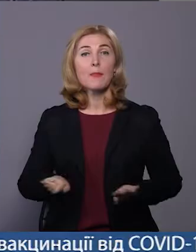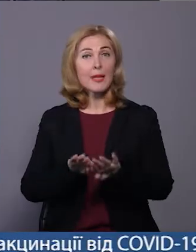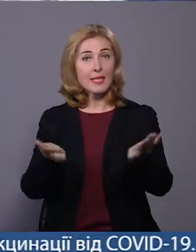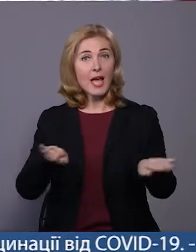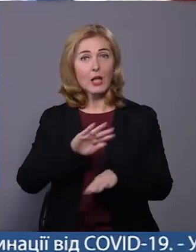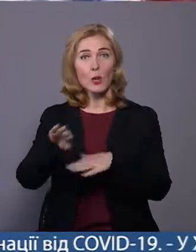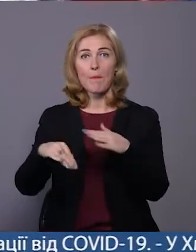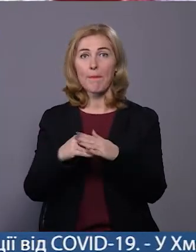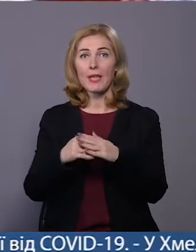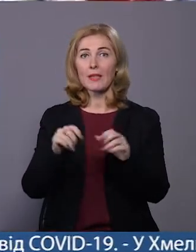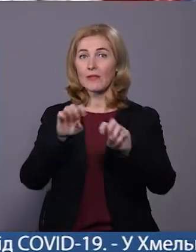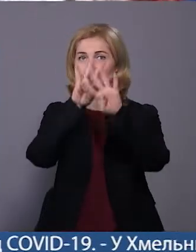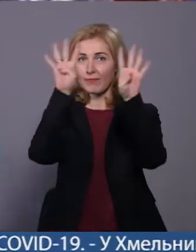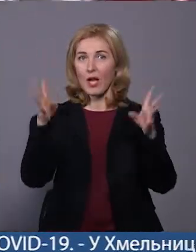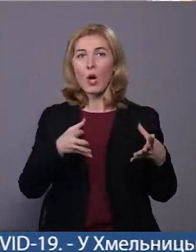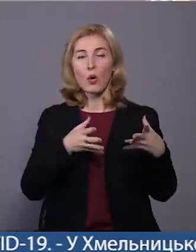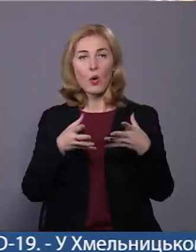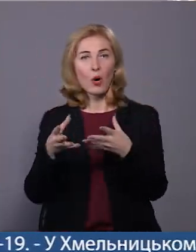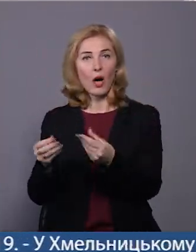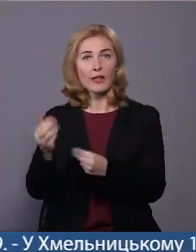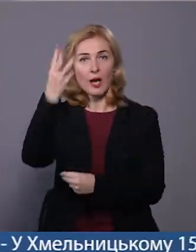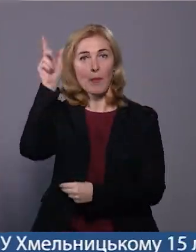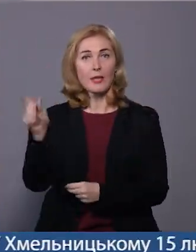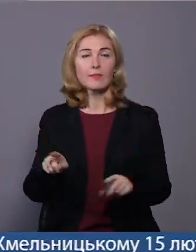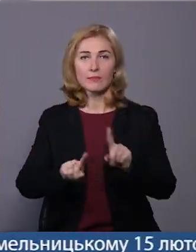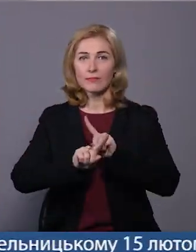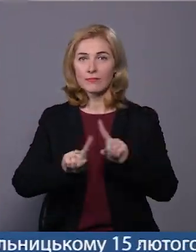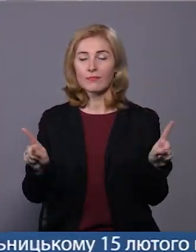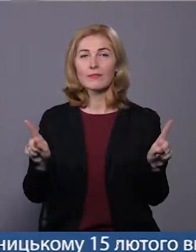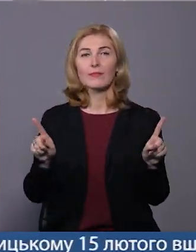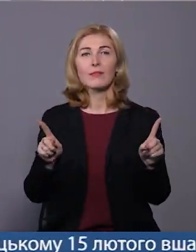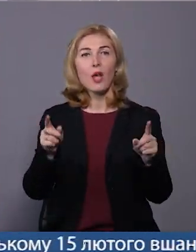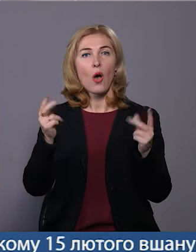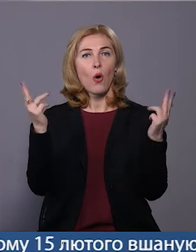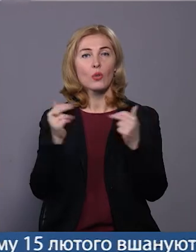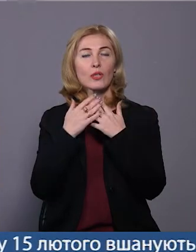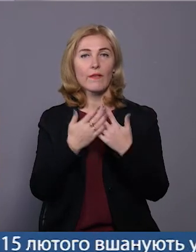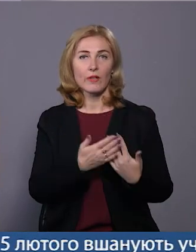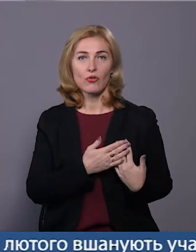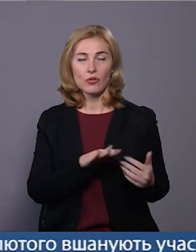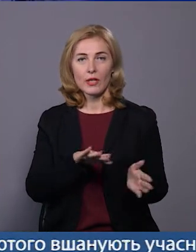під вінець. Кохання надихнуло хмельничанина на оригінальне і романтичне освідчення.